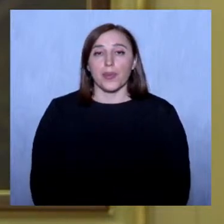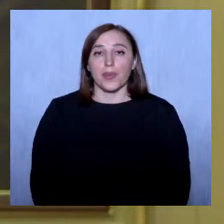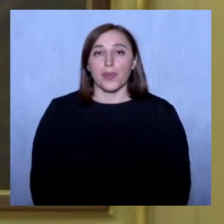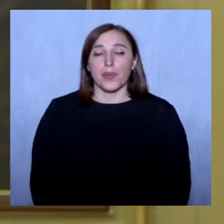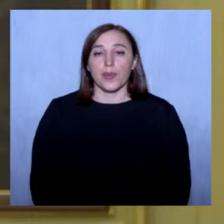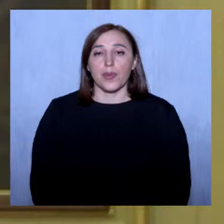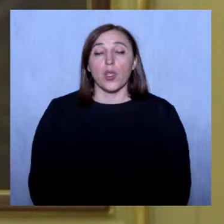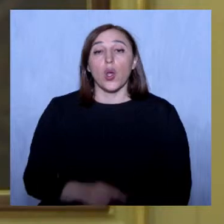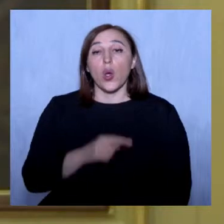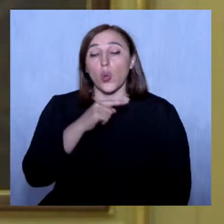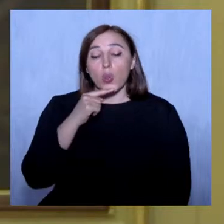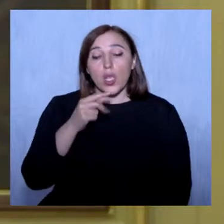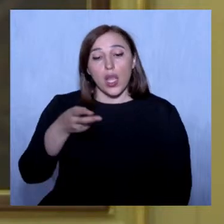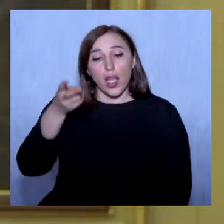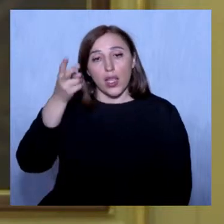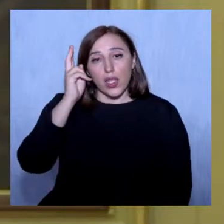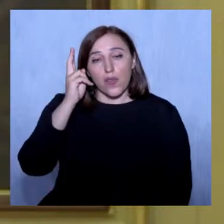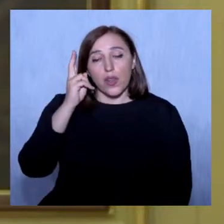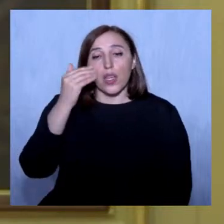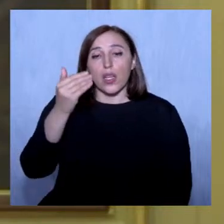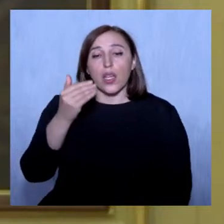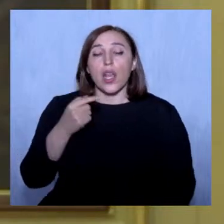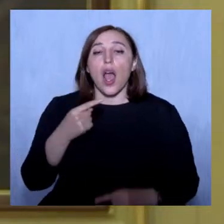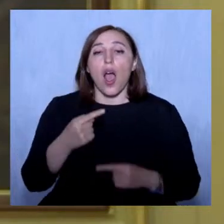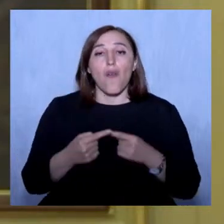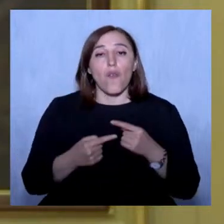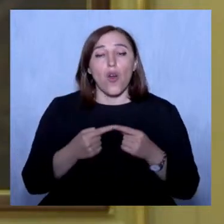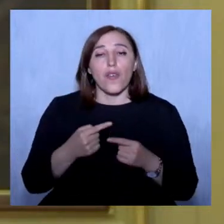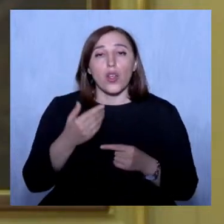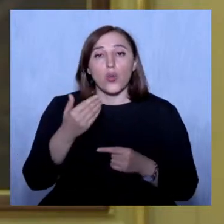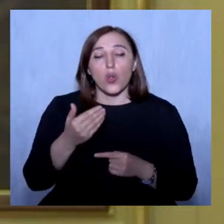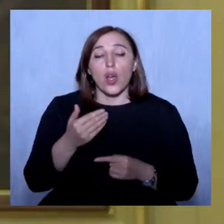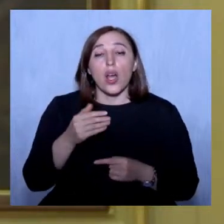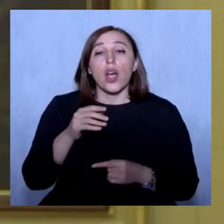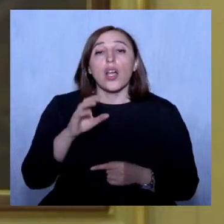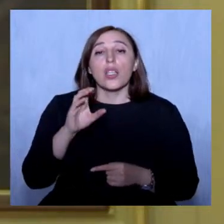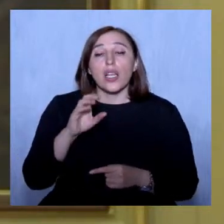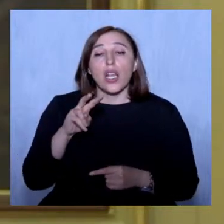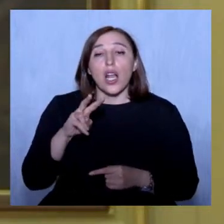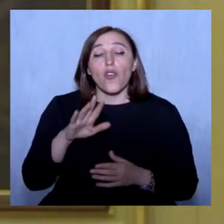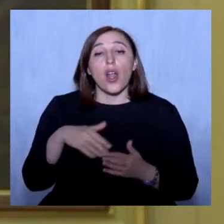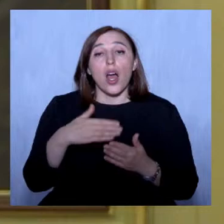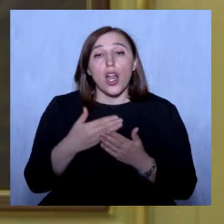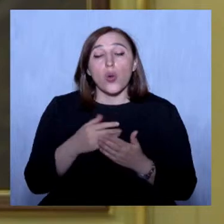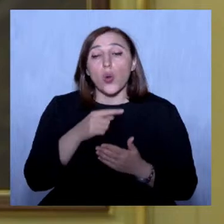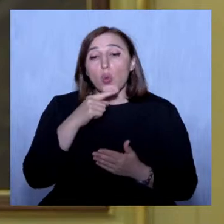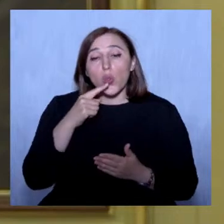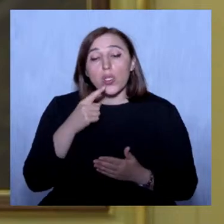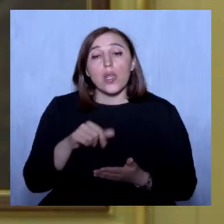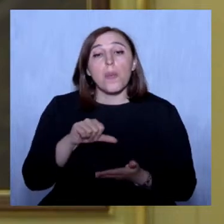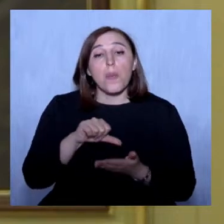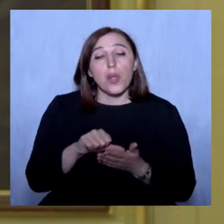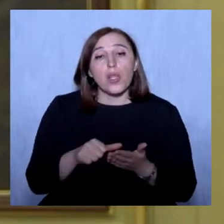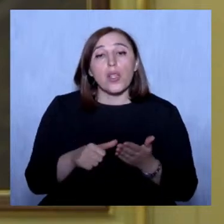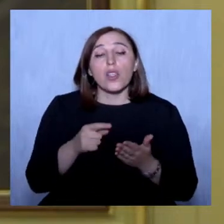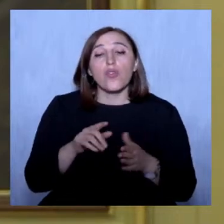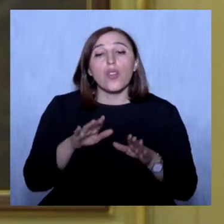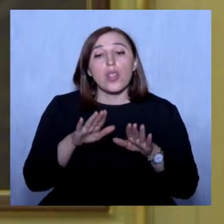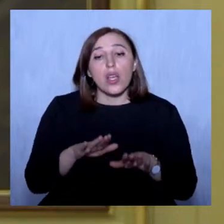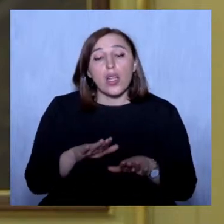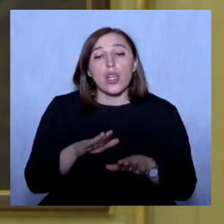Հուսական դիվանագիտության ավանդույթների համաձեն լավորով նարաջարգում է Հուսաստանի մասնակտությամբ հարթակ ստեղծել,